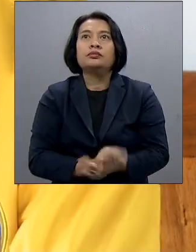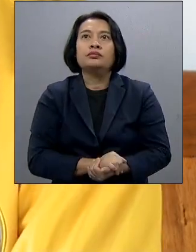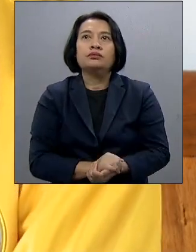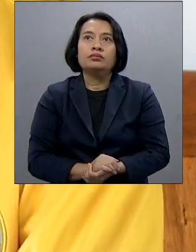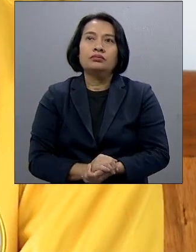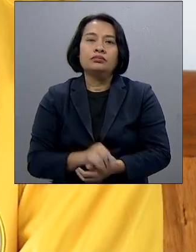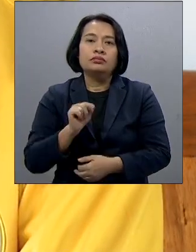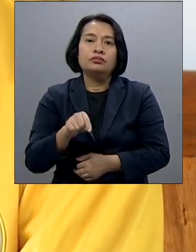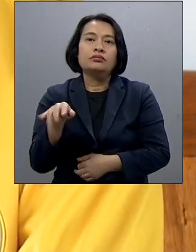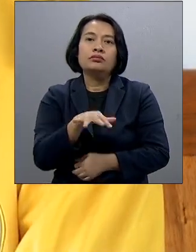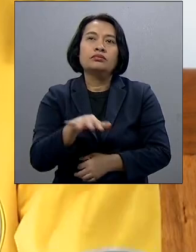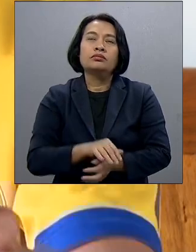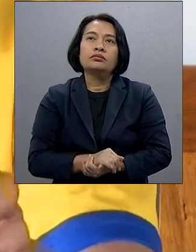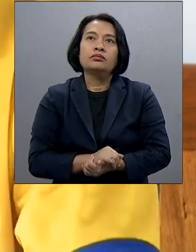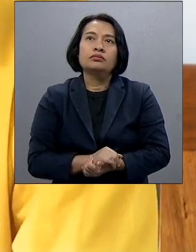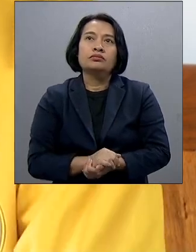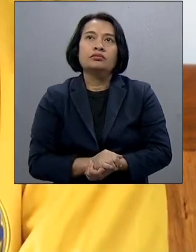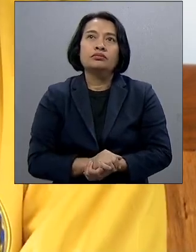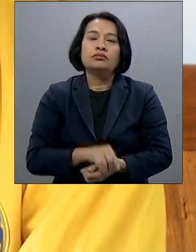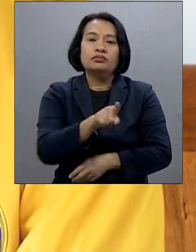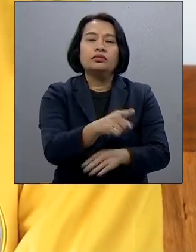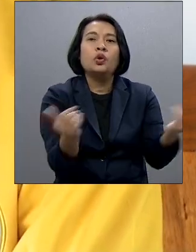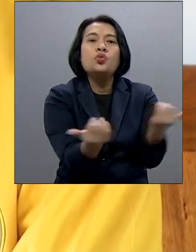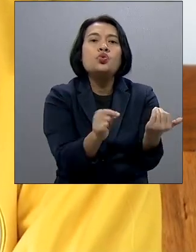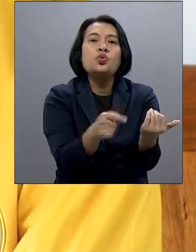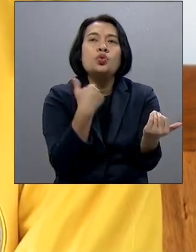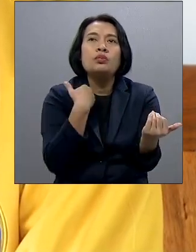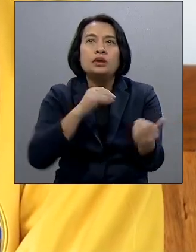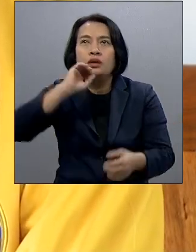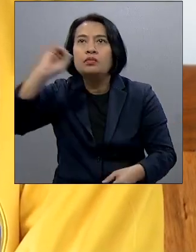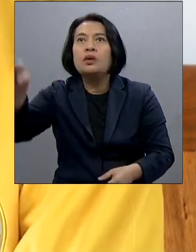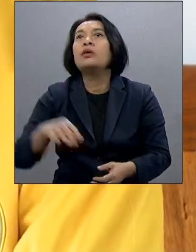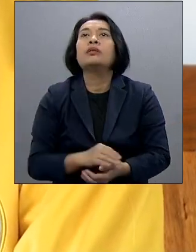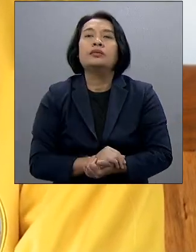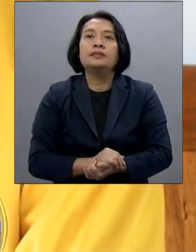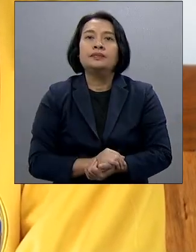อกก็ปกตินี่แหละแต่ว่าเขามีลูกน้อยอยู่แค่นั้นเอง